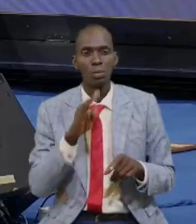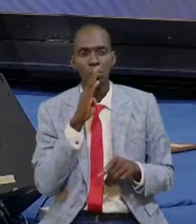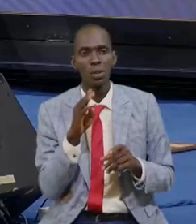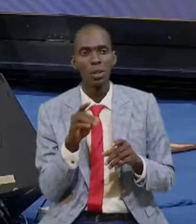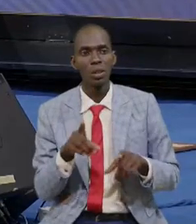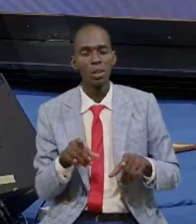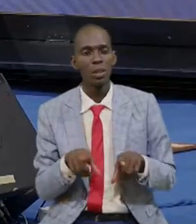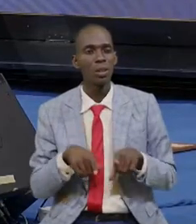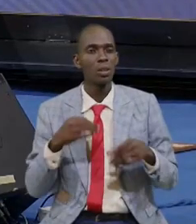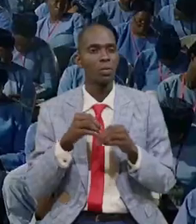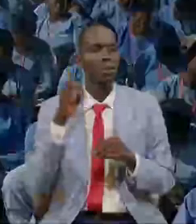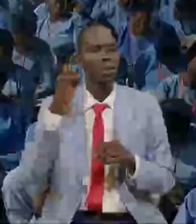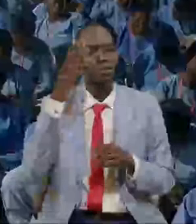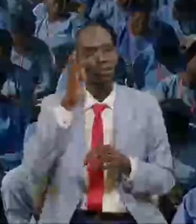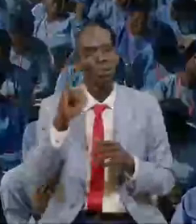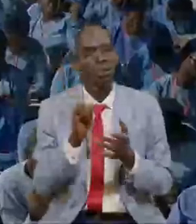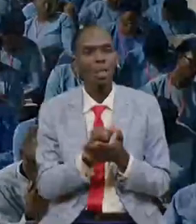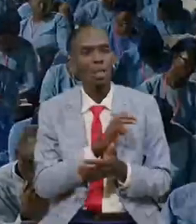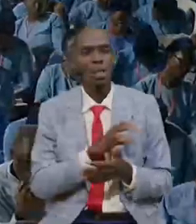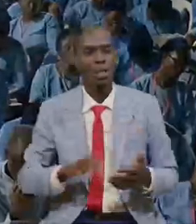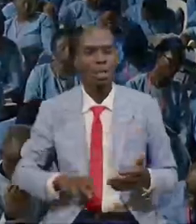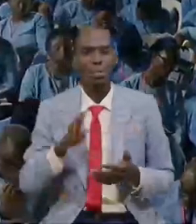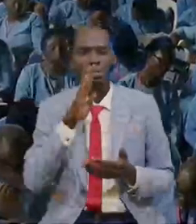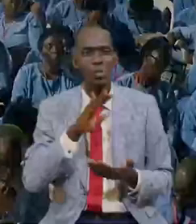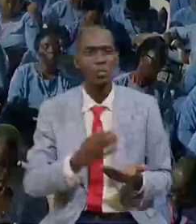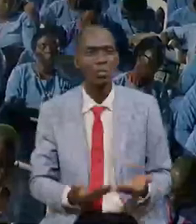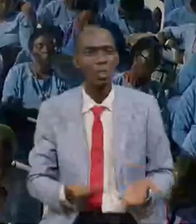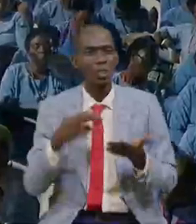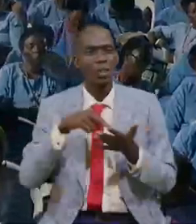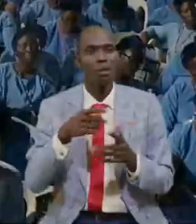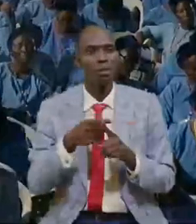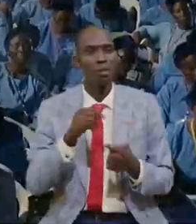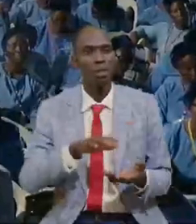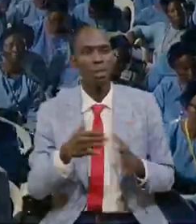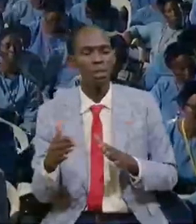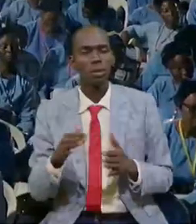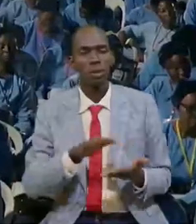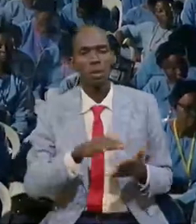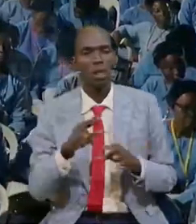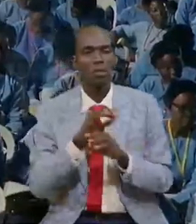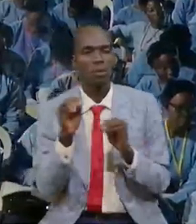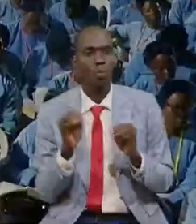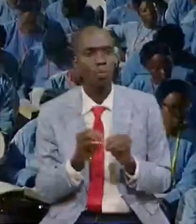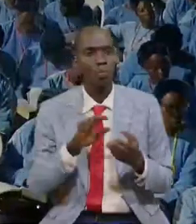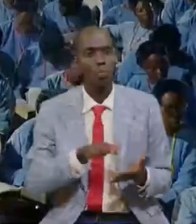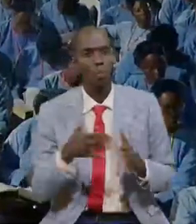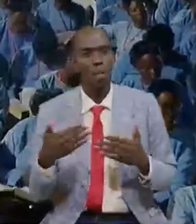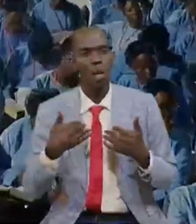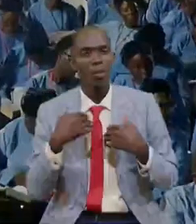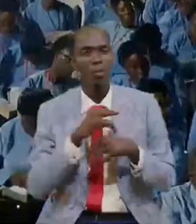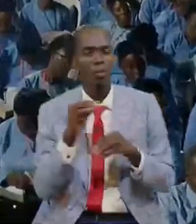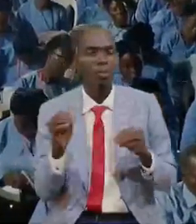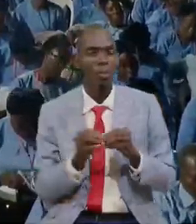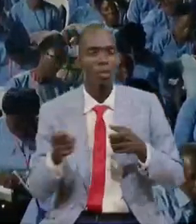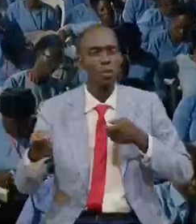9. Sachant que Christ ressuscité des morts ne meurt plus. La mort n'a plus de